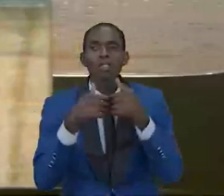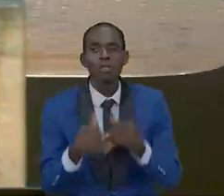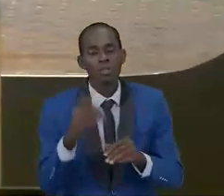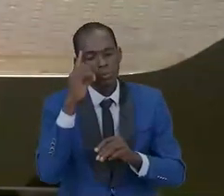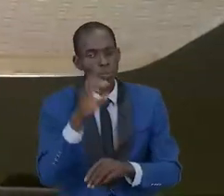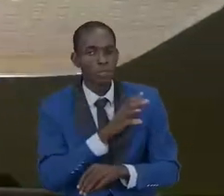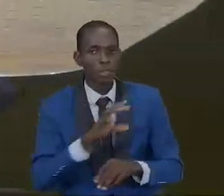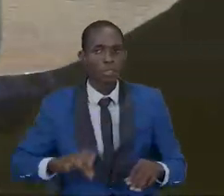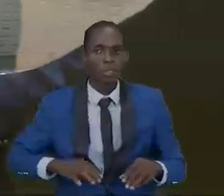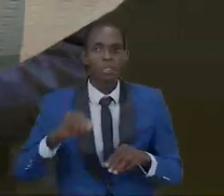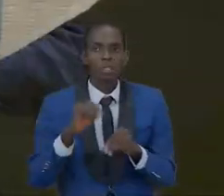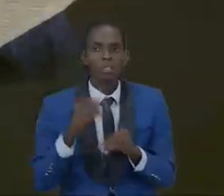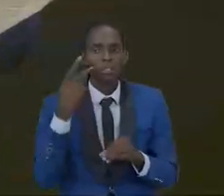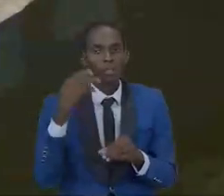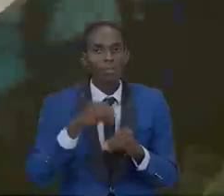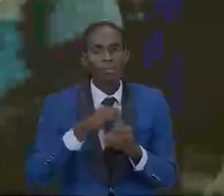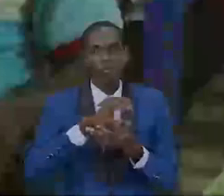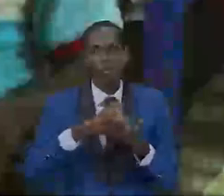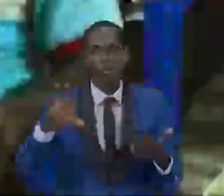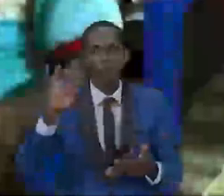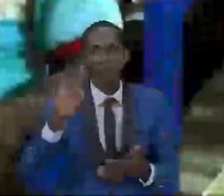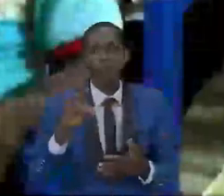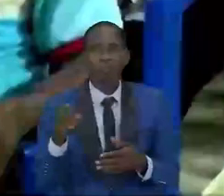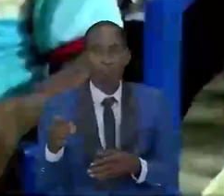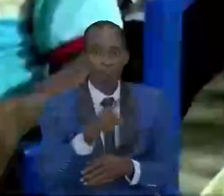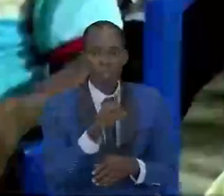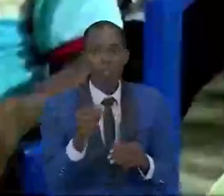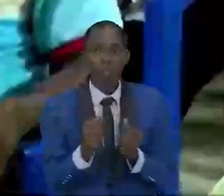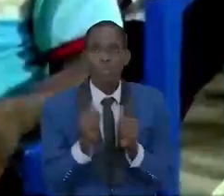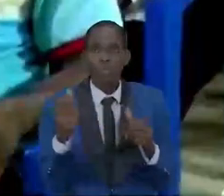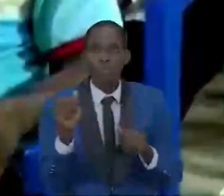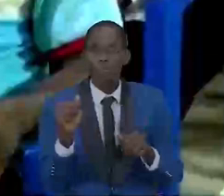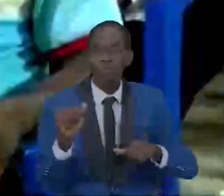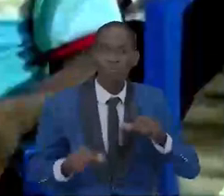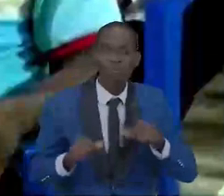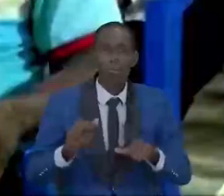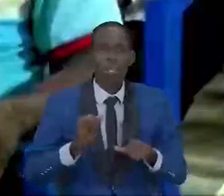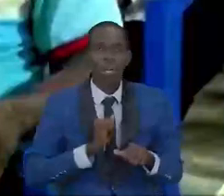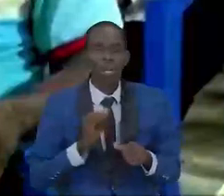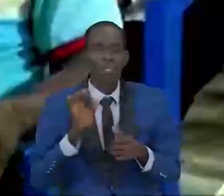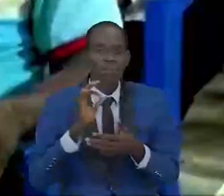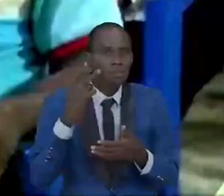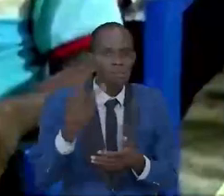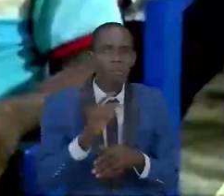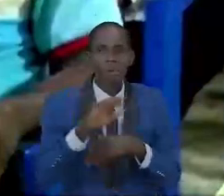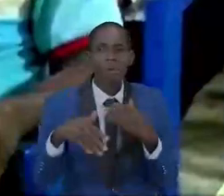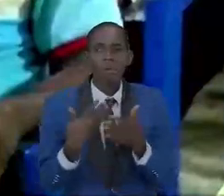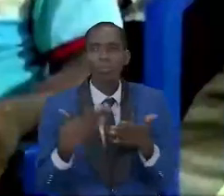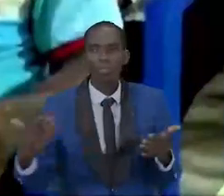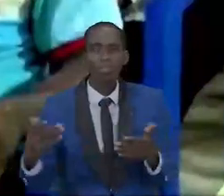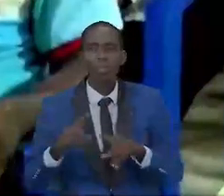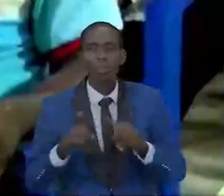dans le verset 8 il dit et même je regarde toute chose comme une perte